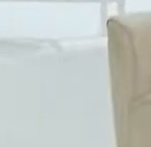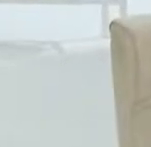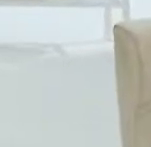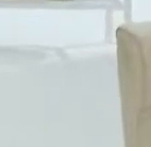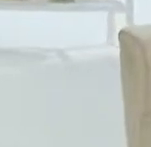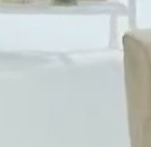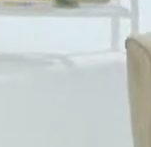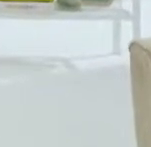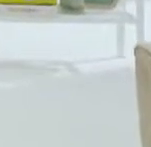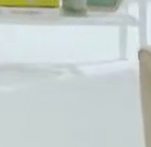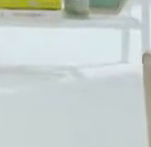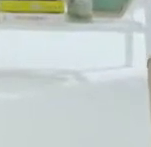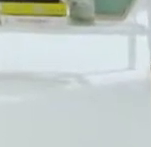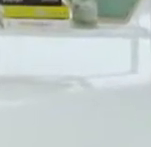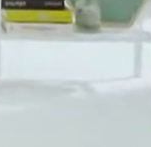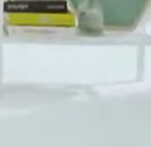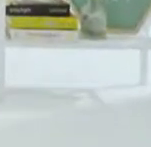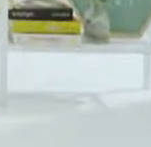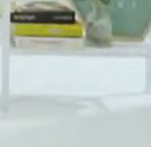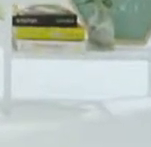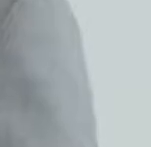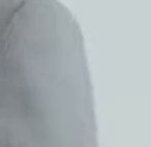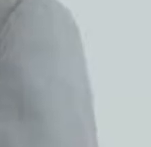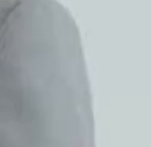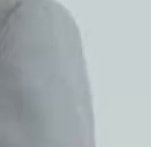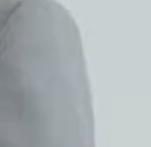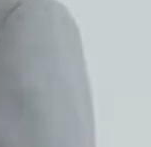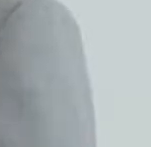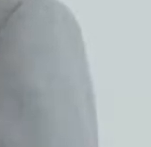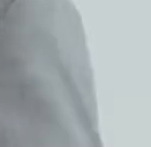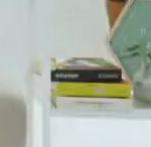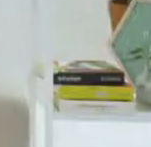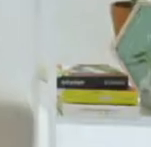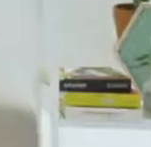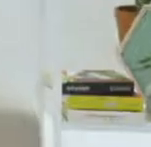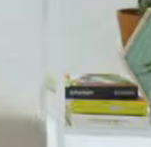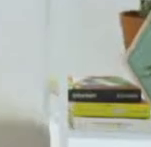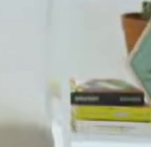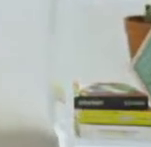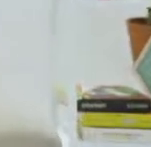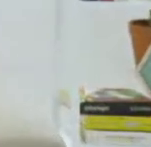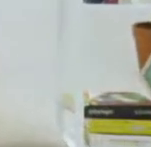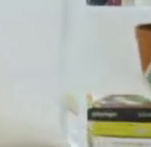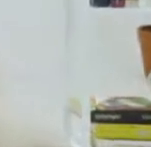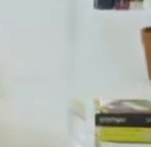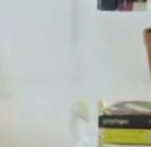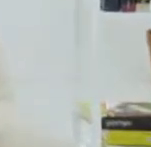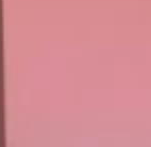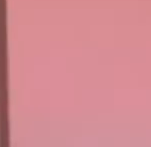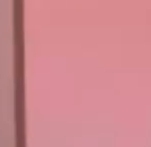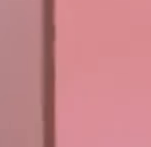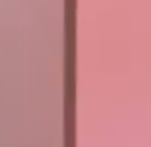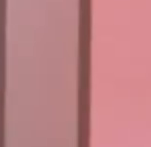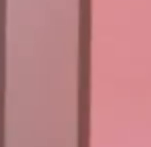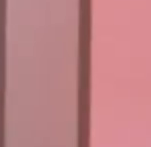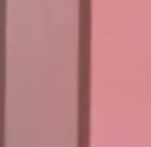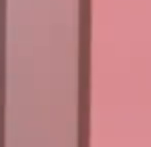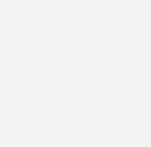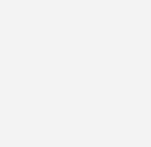jarak, mencuci tangan secara rutin. Ingat, siap divaksinasi saat vaksin siap. Tarik sis!